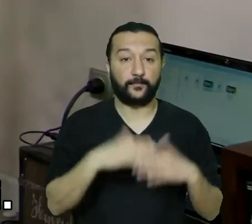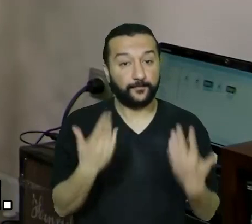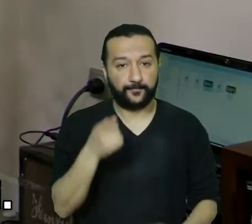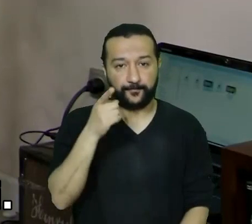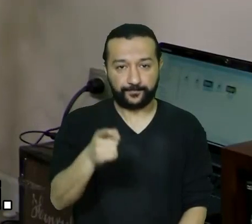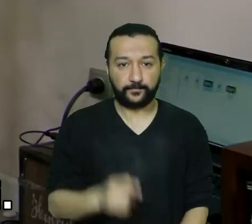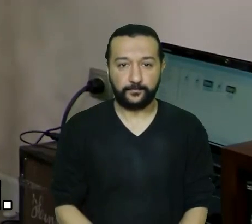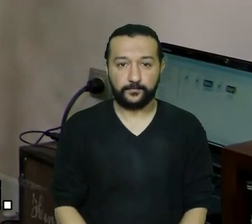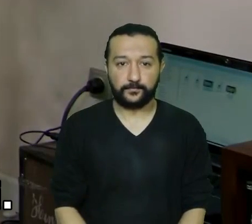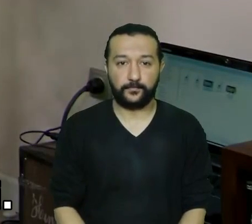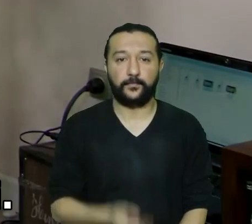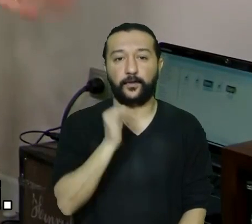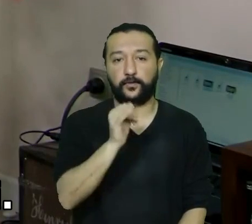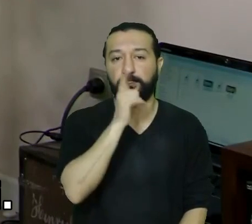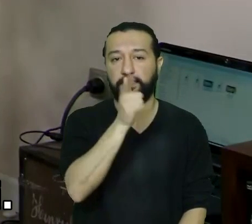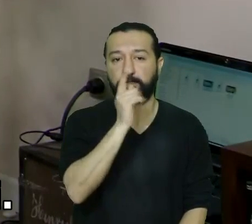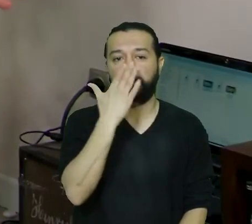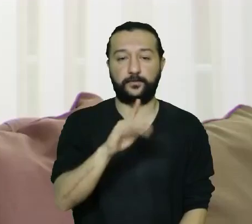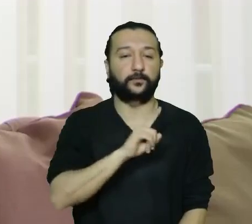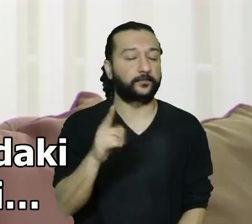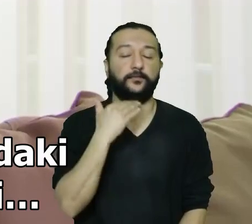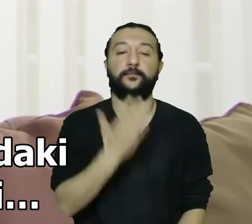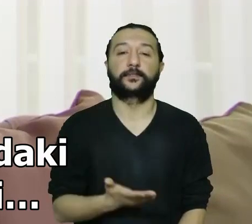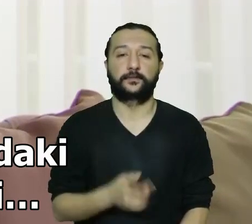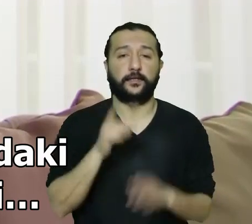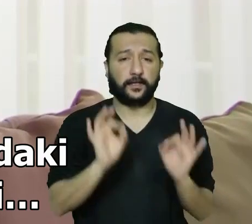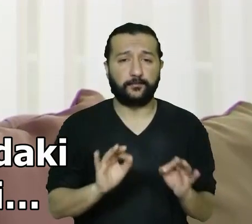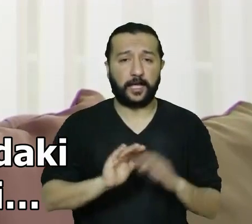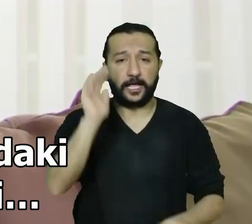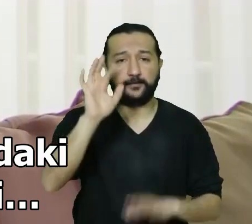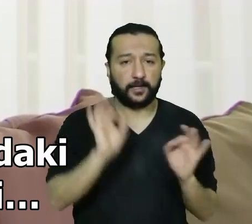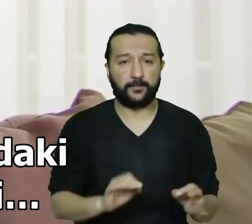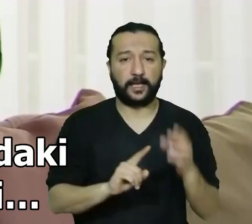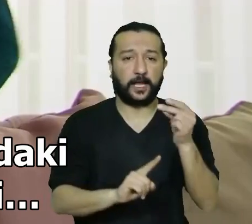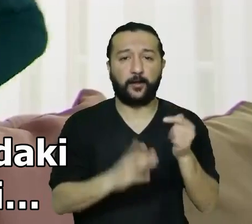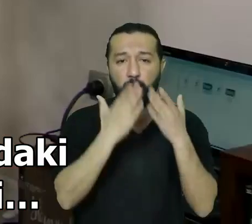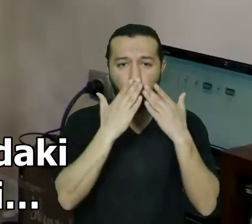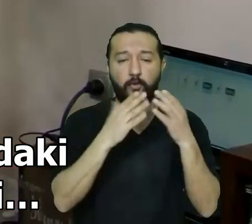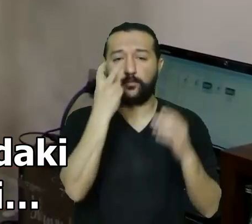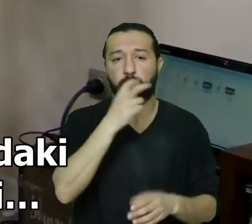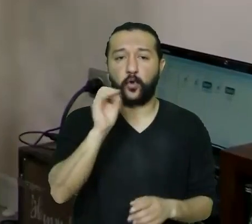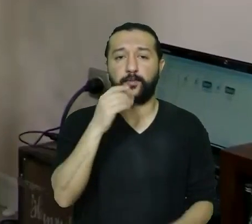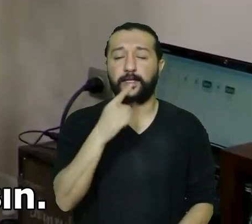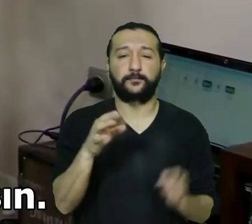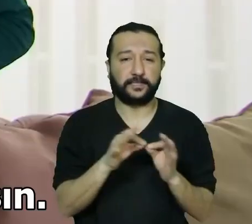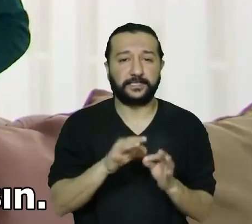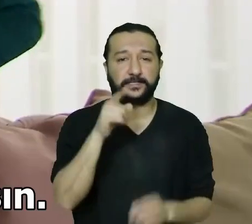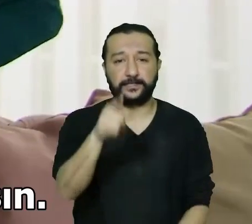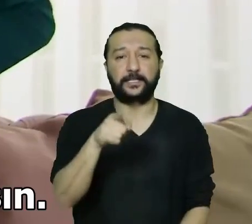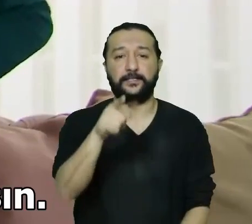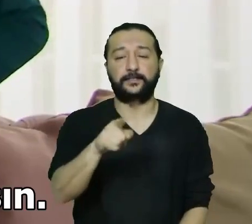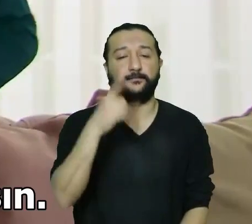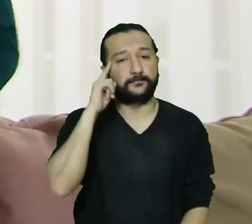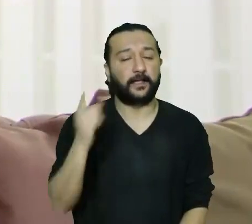Ama kötü ses yoktur yani. Ya ama hayatım, hep ilkokuldaki müzik öğretmenim derdi ki Biricik,